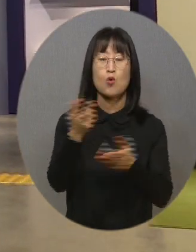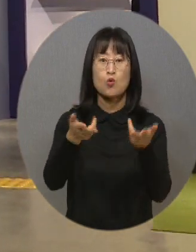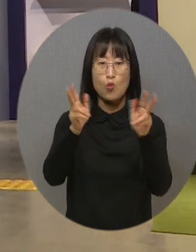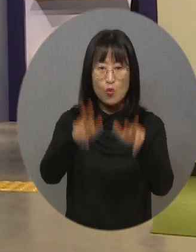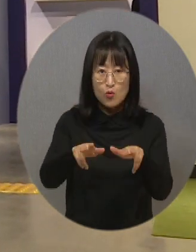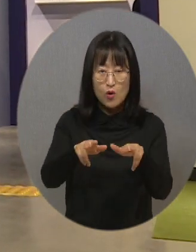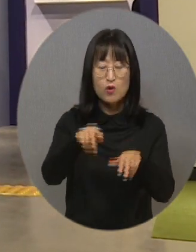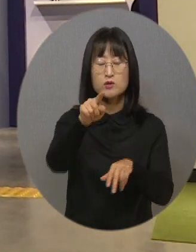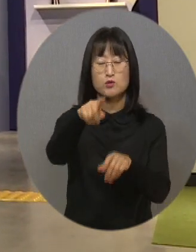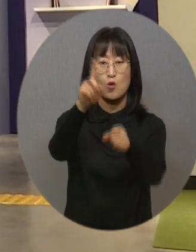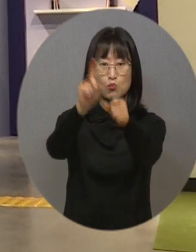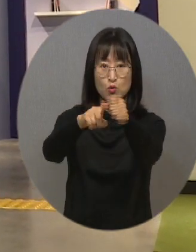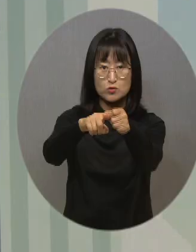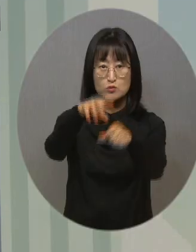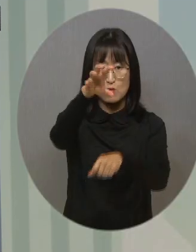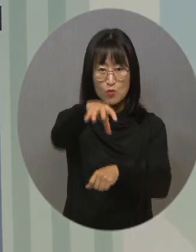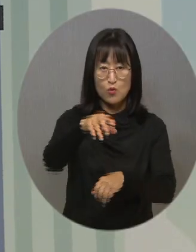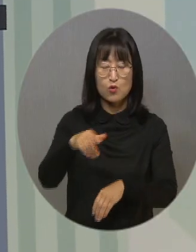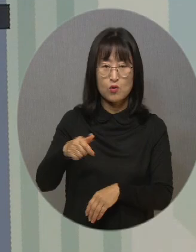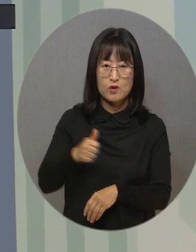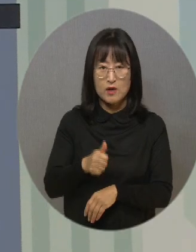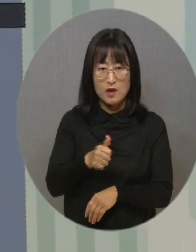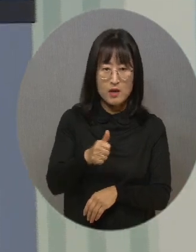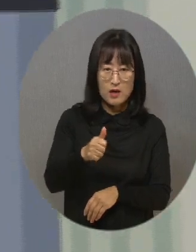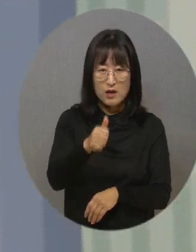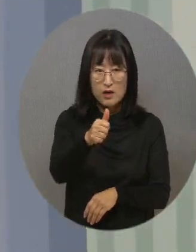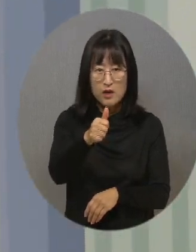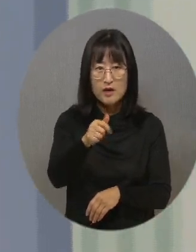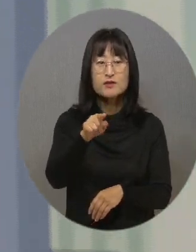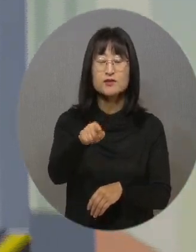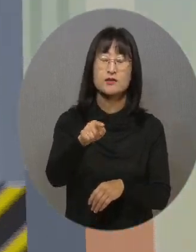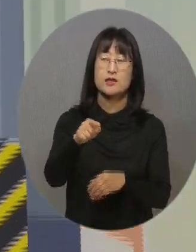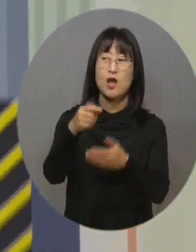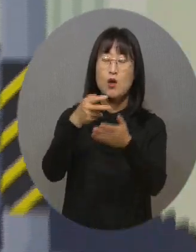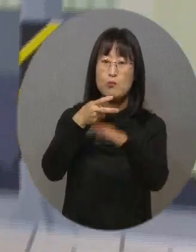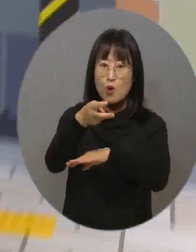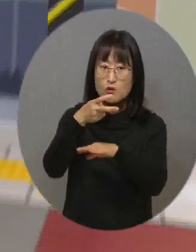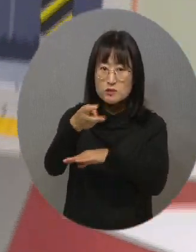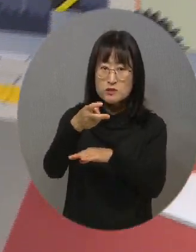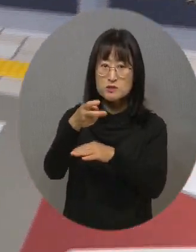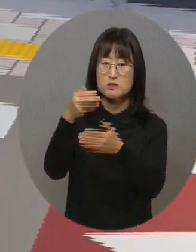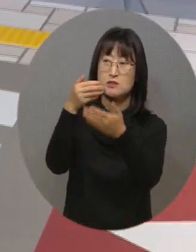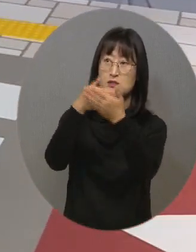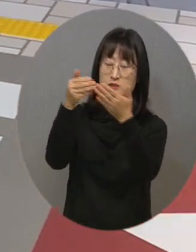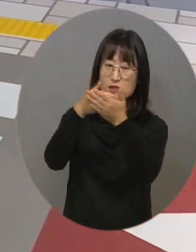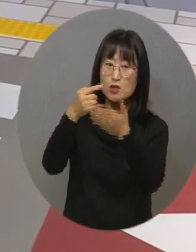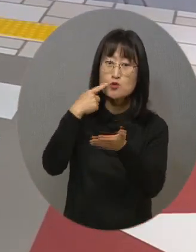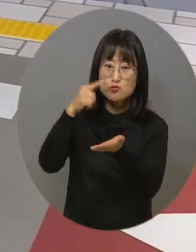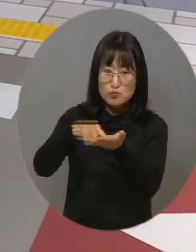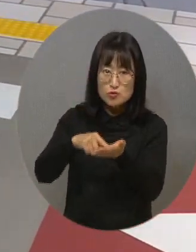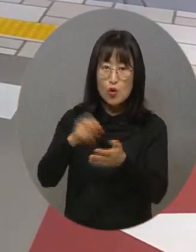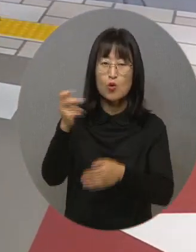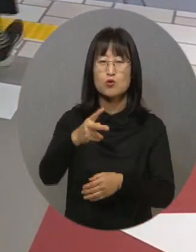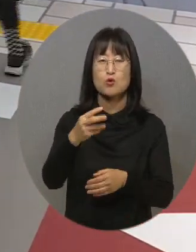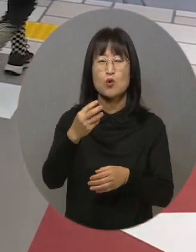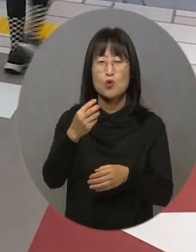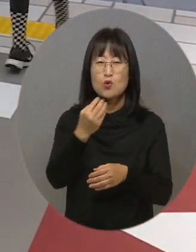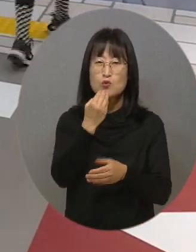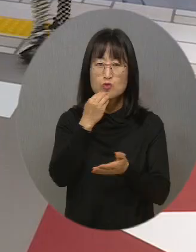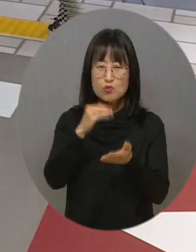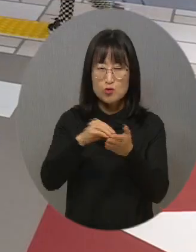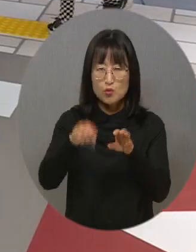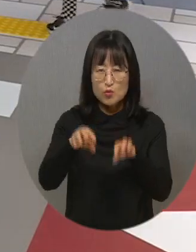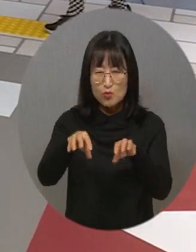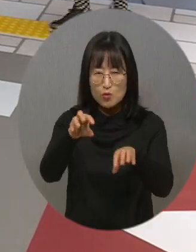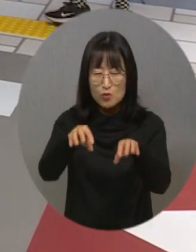동안 알기 쉽게 표시된 버스 노선도와 횡단보도 음성 안내, 점자 블록 등을 활용해 직접 길을